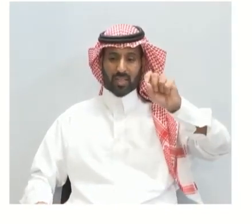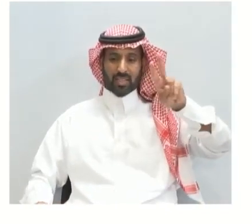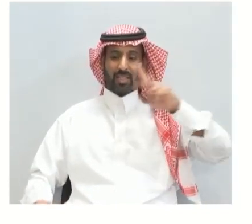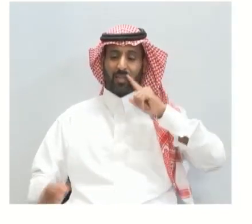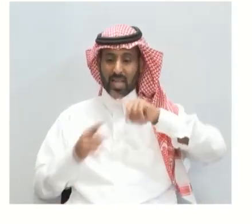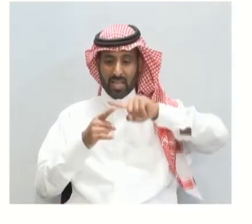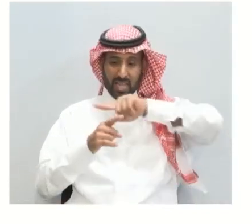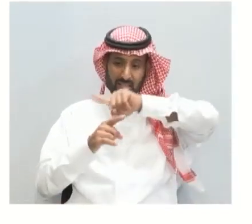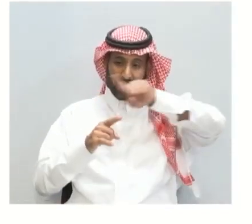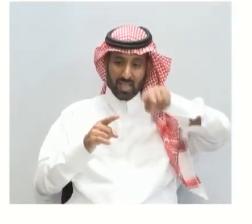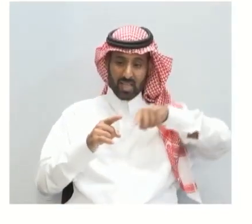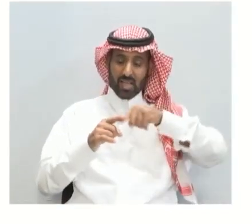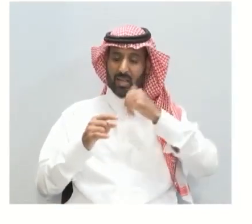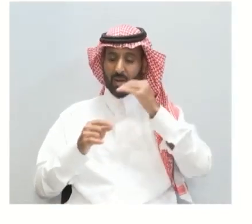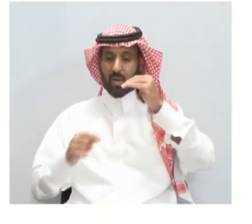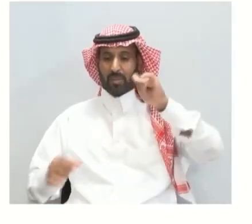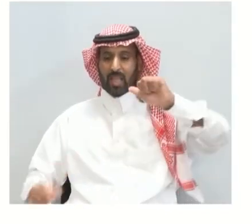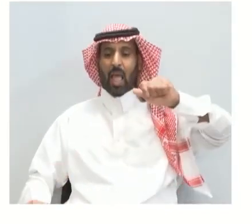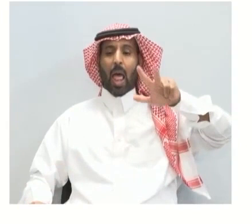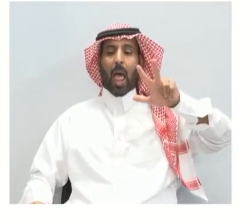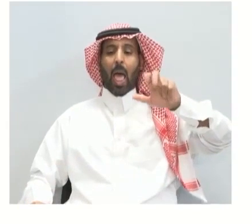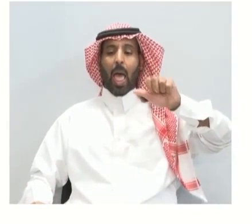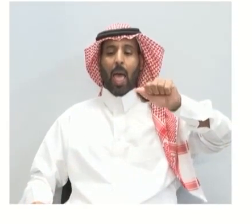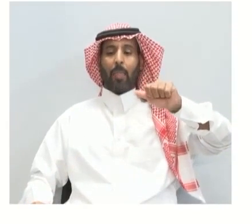اي او نسميها حمض الكربوكسيل